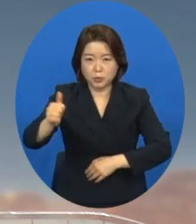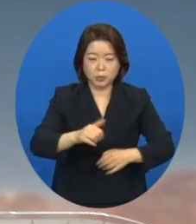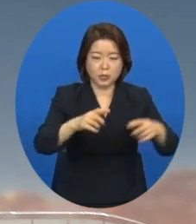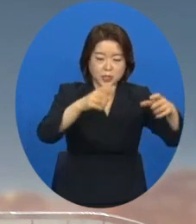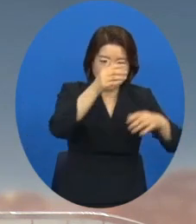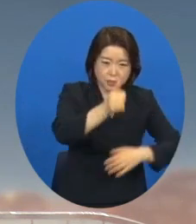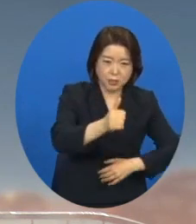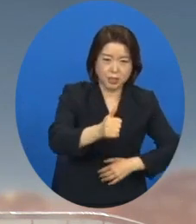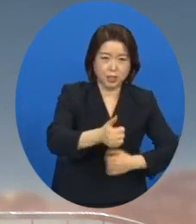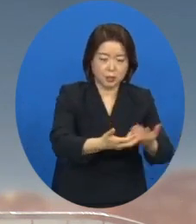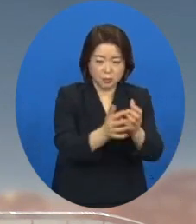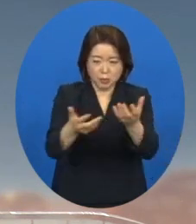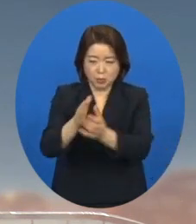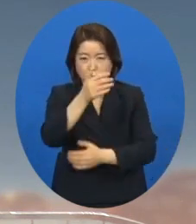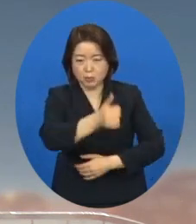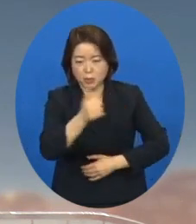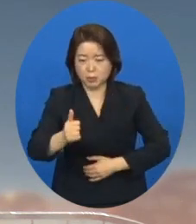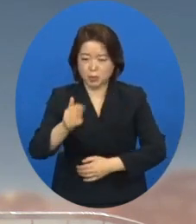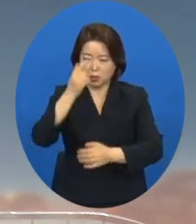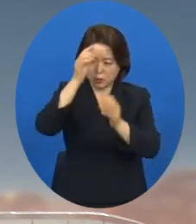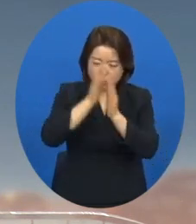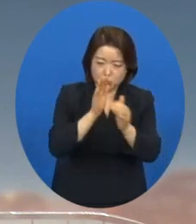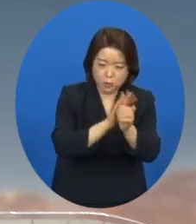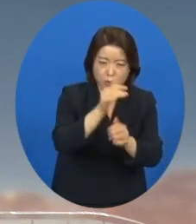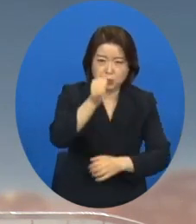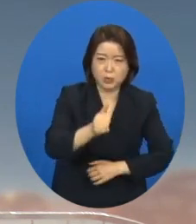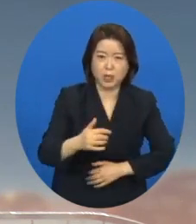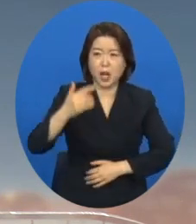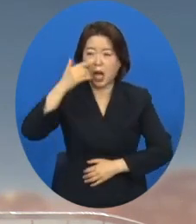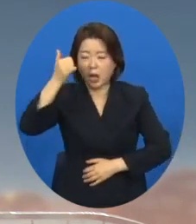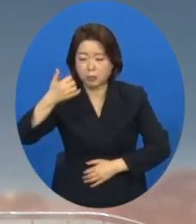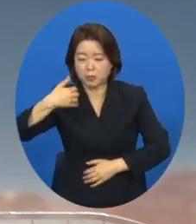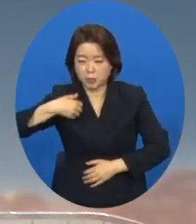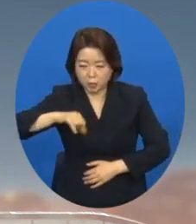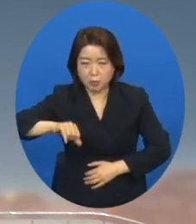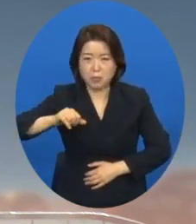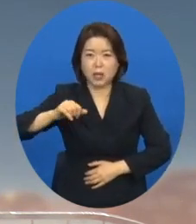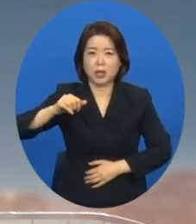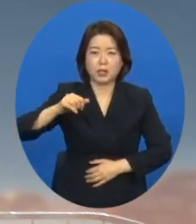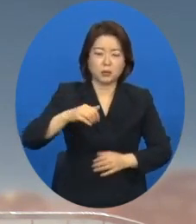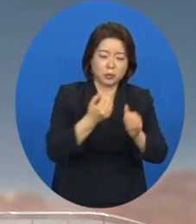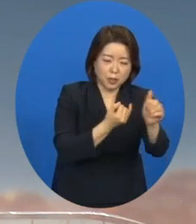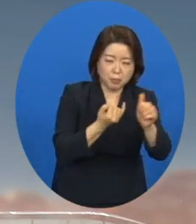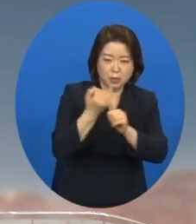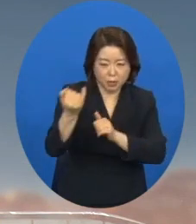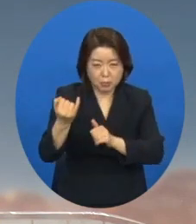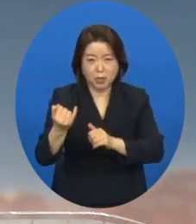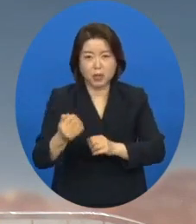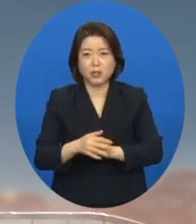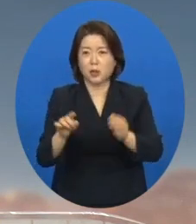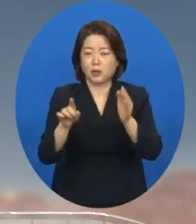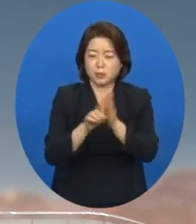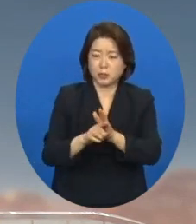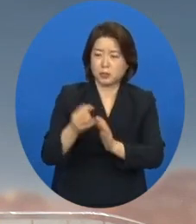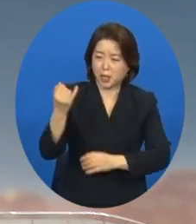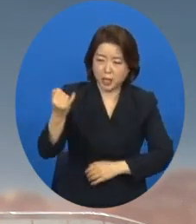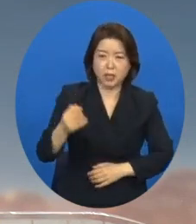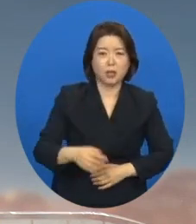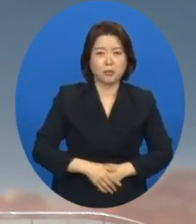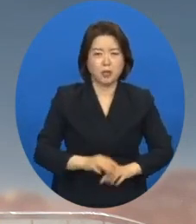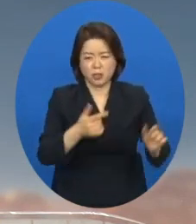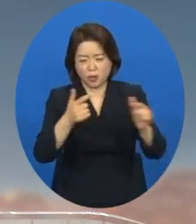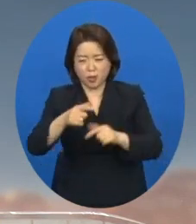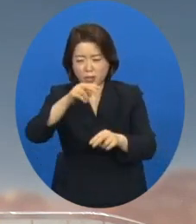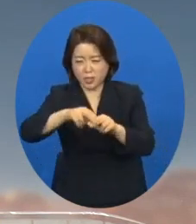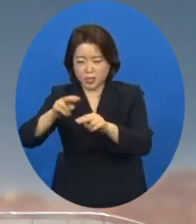부서장, 또 중보기도자로 여러분들 아버지요, 어머니로, 또한 남편으로서, 또 믿음의 아내로서